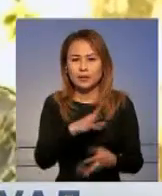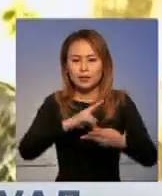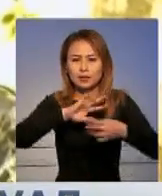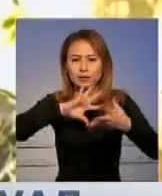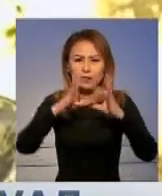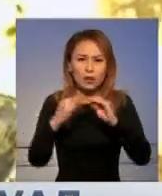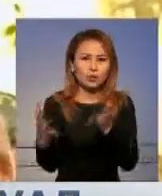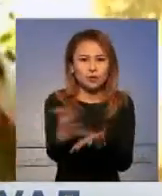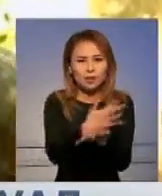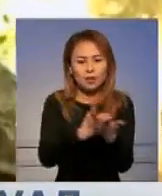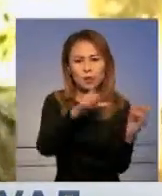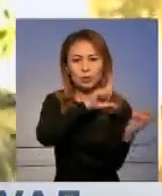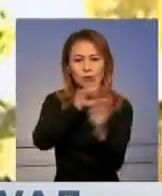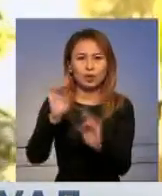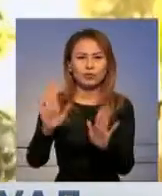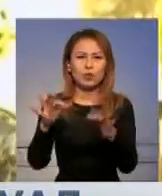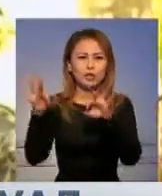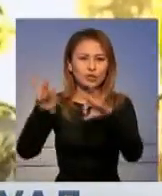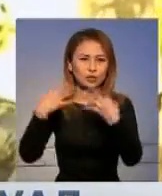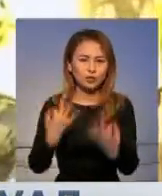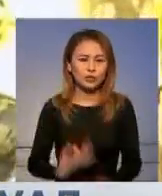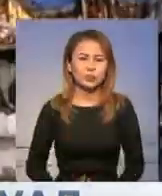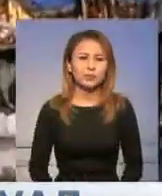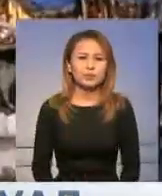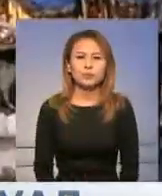керек жарағын алып кетуіне ғана рұқсат еттік.